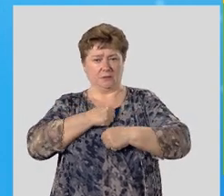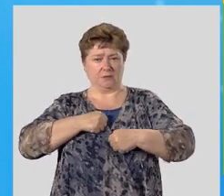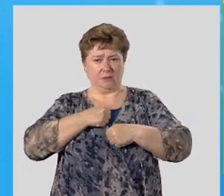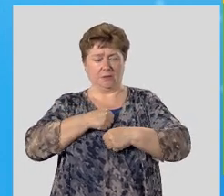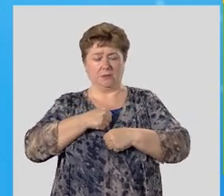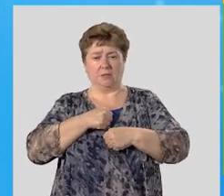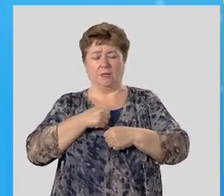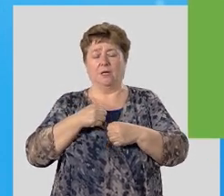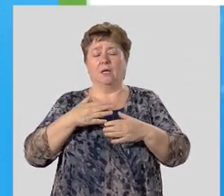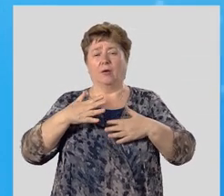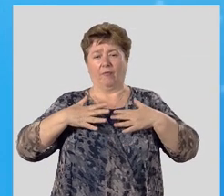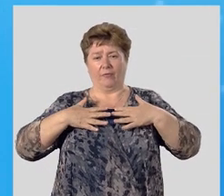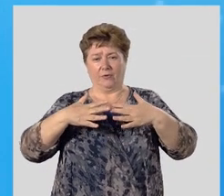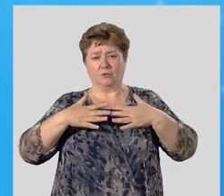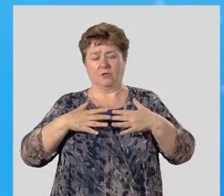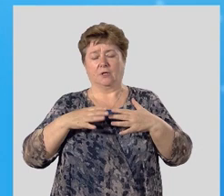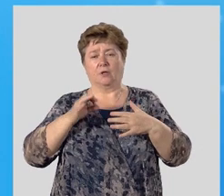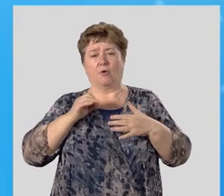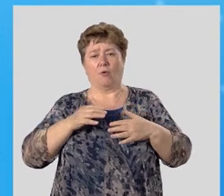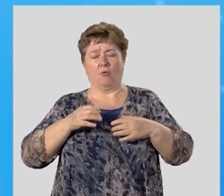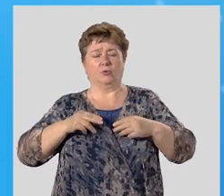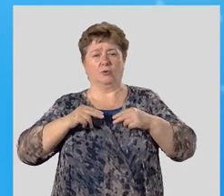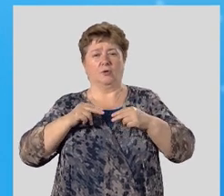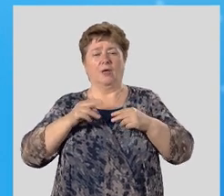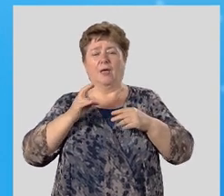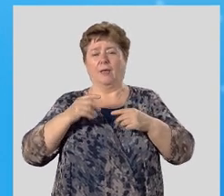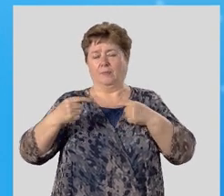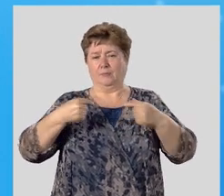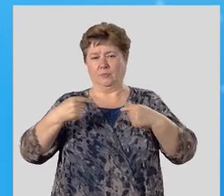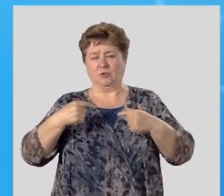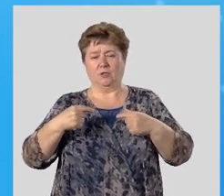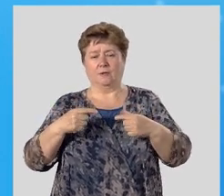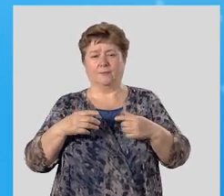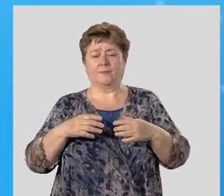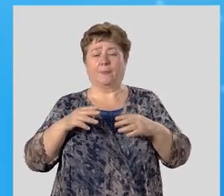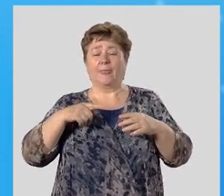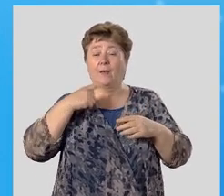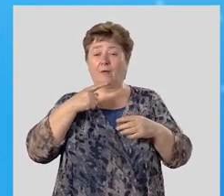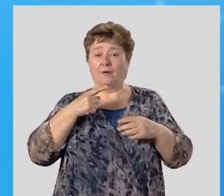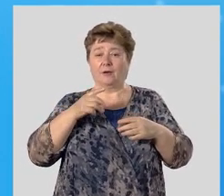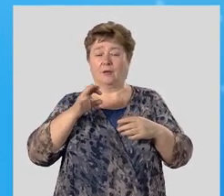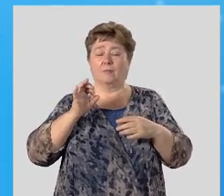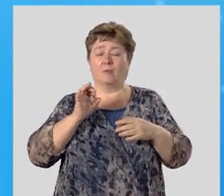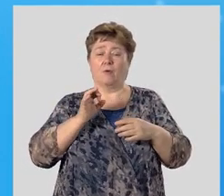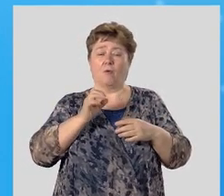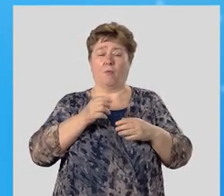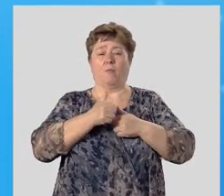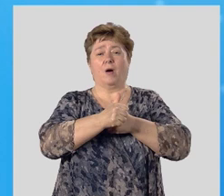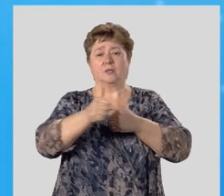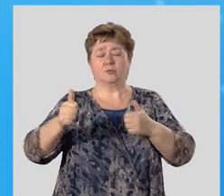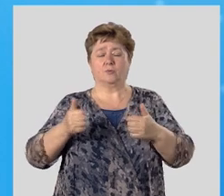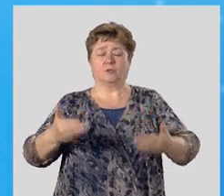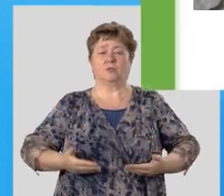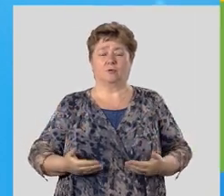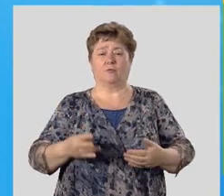раздражаться и вздыхать от такой несправедливости. Мы говорим об особенностях живого и